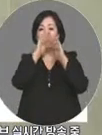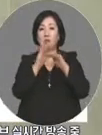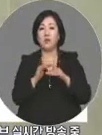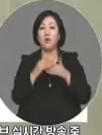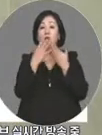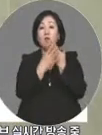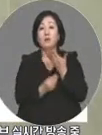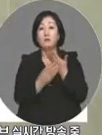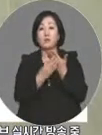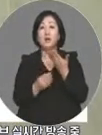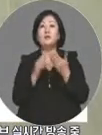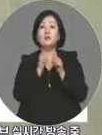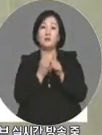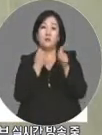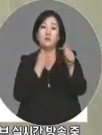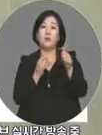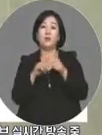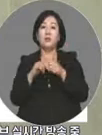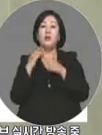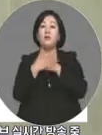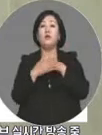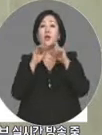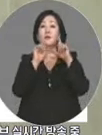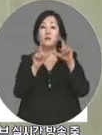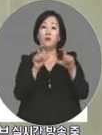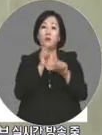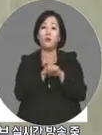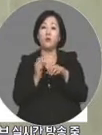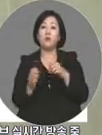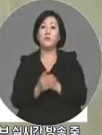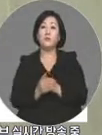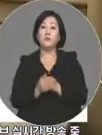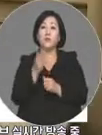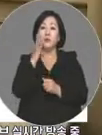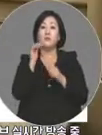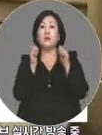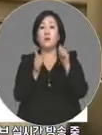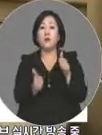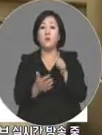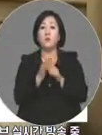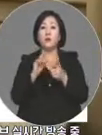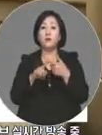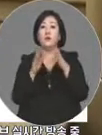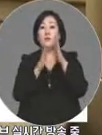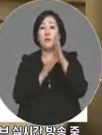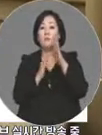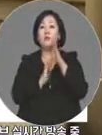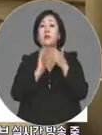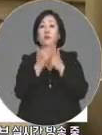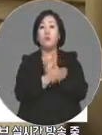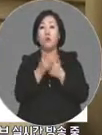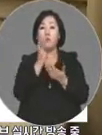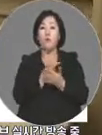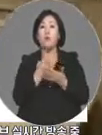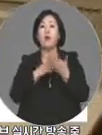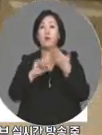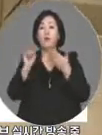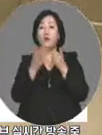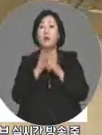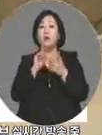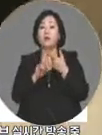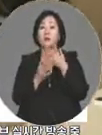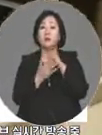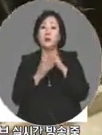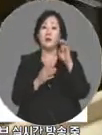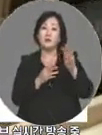남편에게 집행유예가 선고됐습니다 울산지법은 통신 비밀 보호법 위반 혐의 등으로 재판에 넘겨진